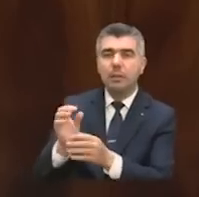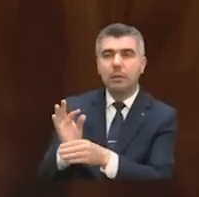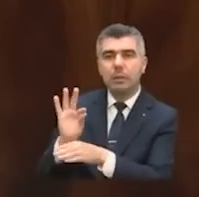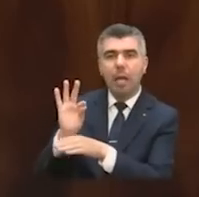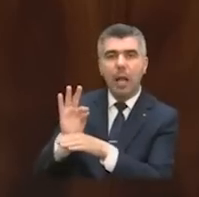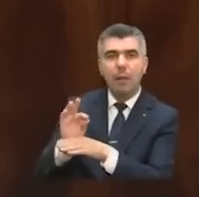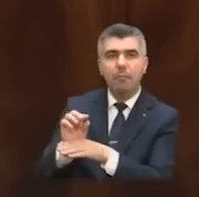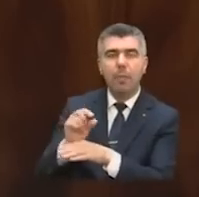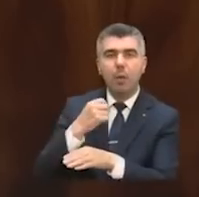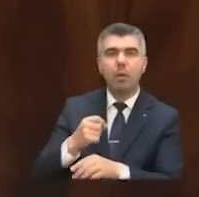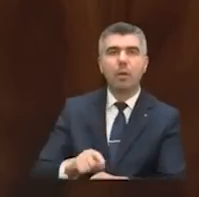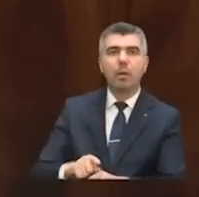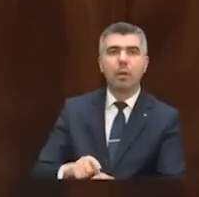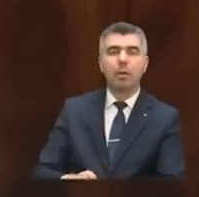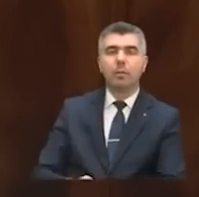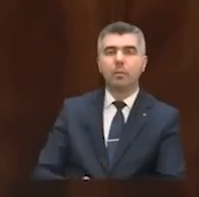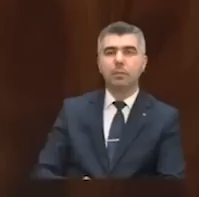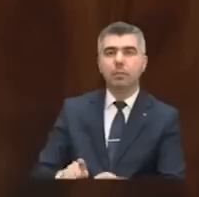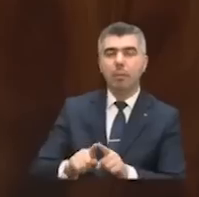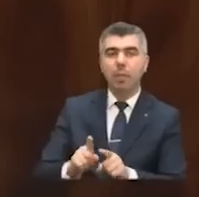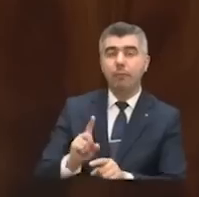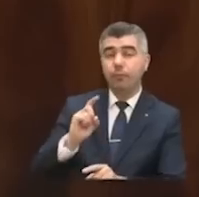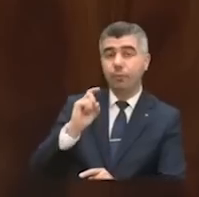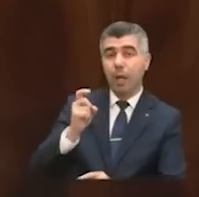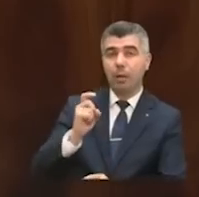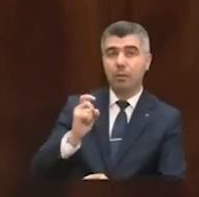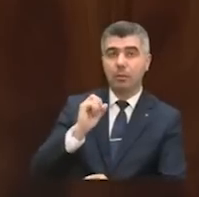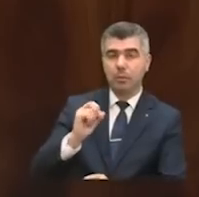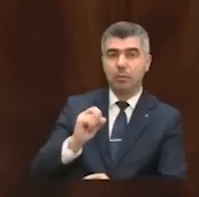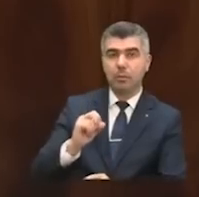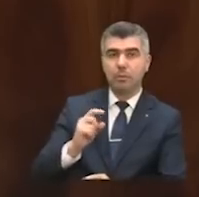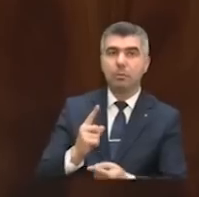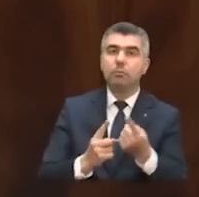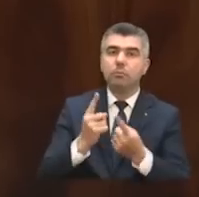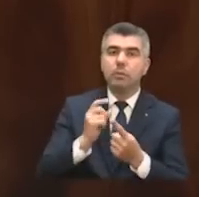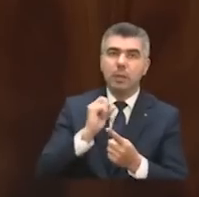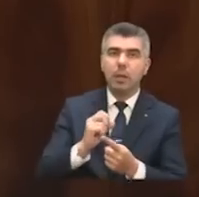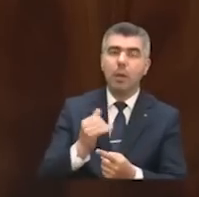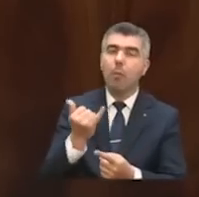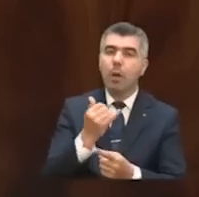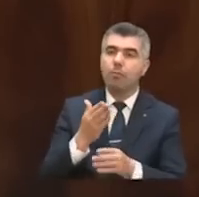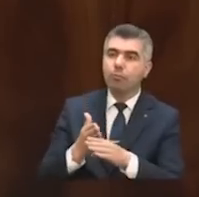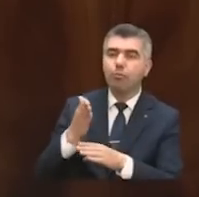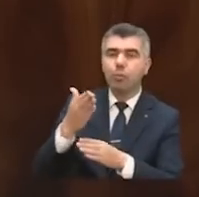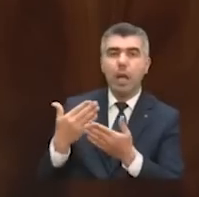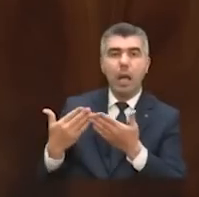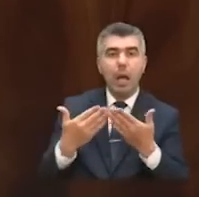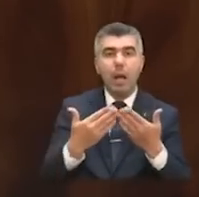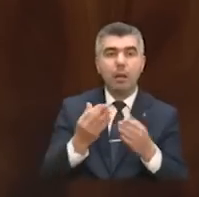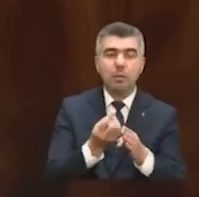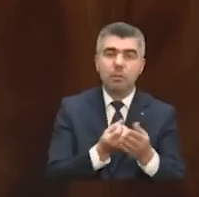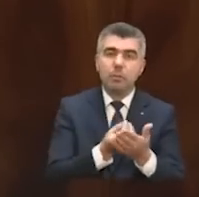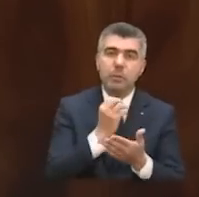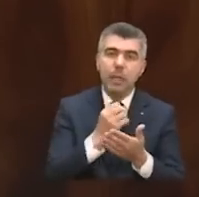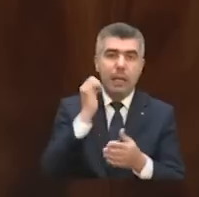1000 درهم لانك خصك تخرج في الشهر على الاقل، خطا بعض الشهور خصك تمشي تقري في المدرسه باش دير